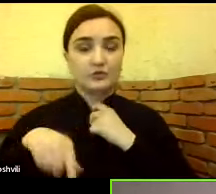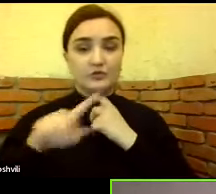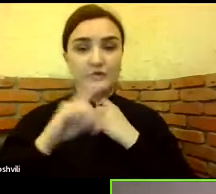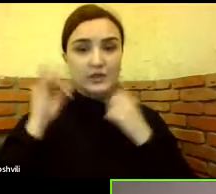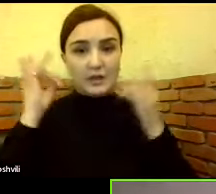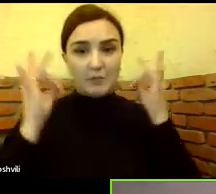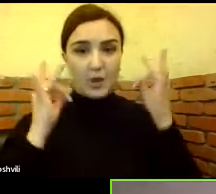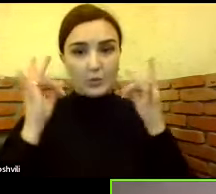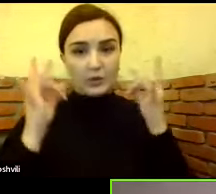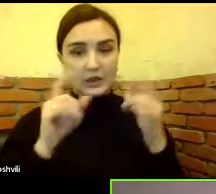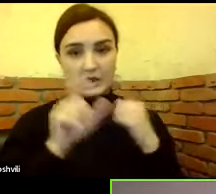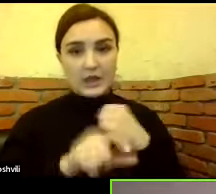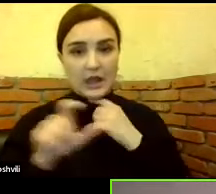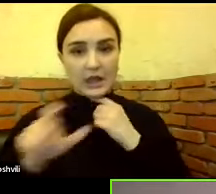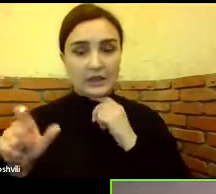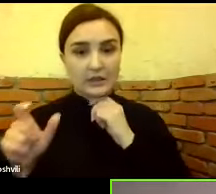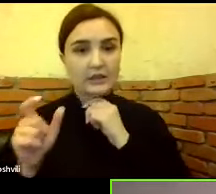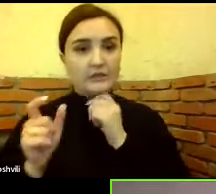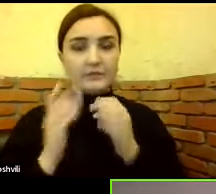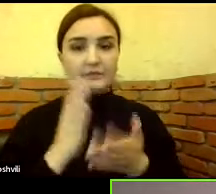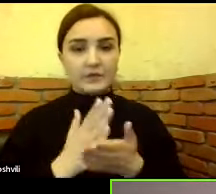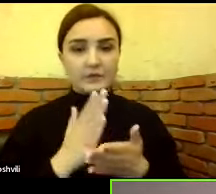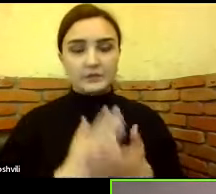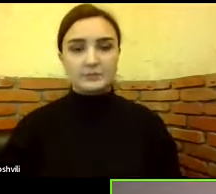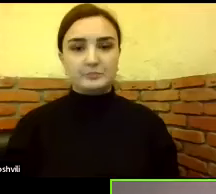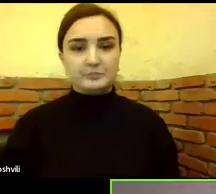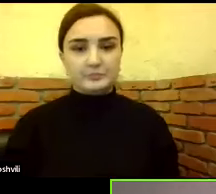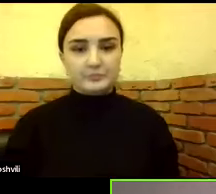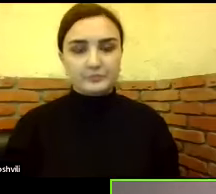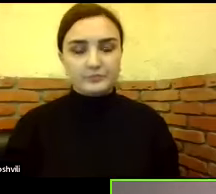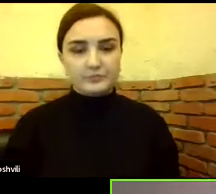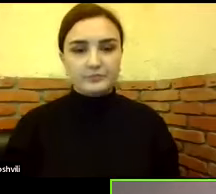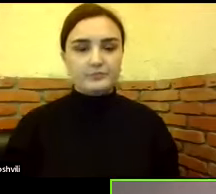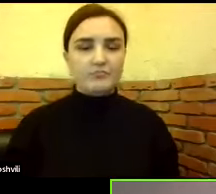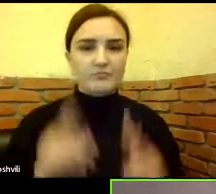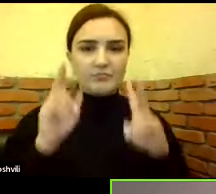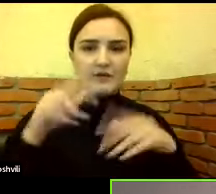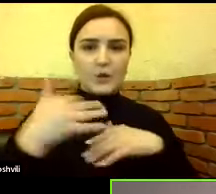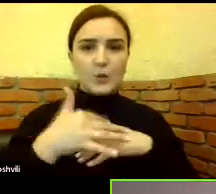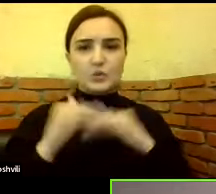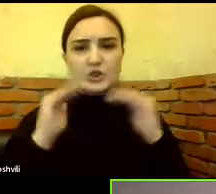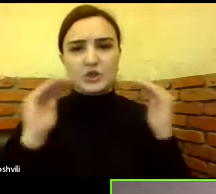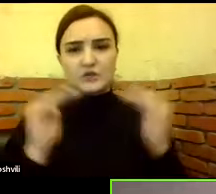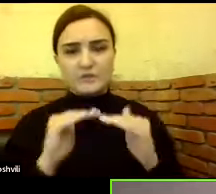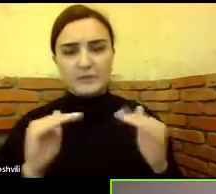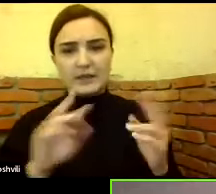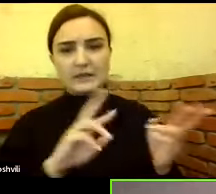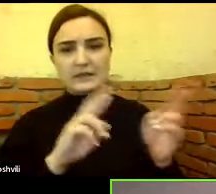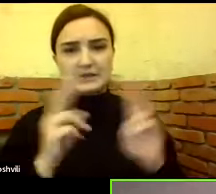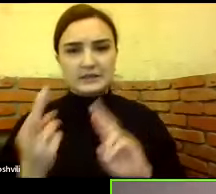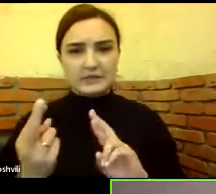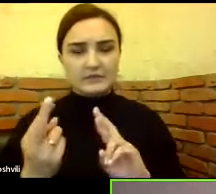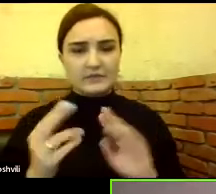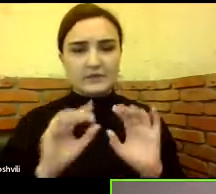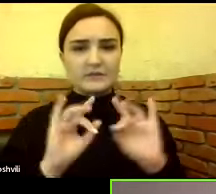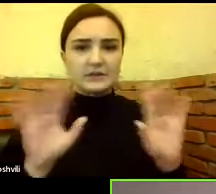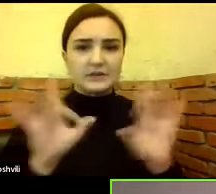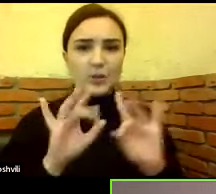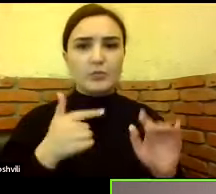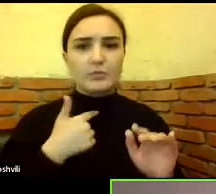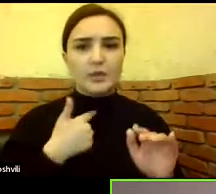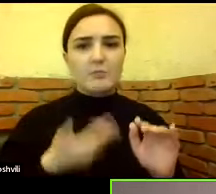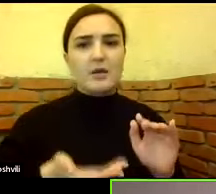ხალხი. და არ ვიცი, ქუჩაში მღერით ცეკვავთ, ლაპარაკობთ